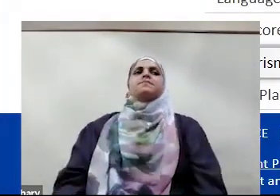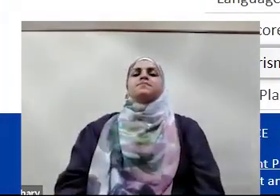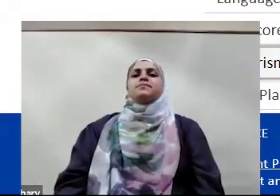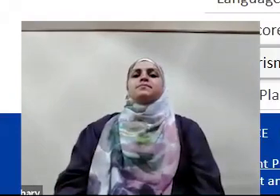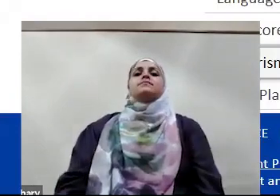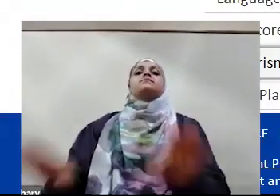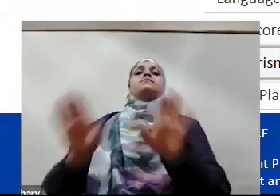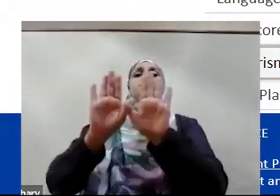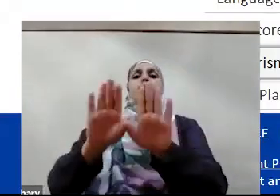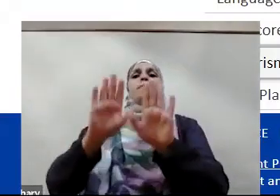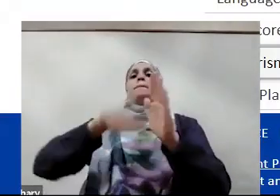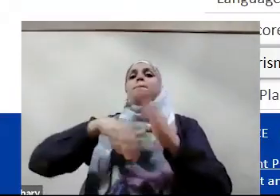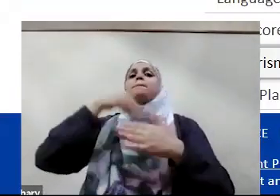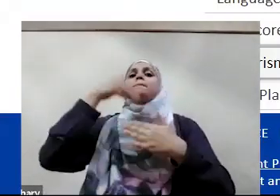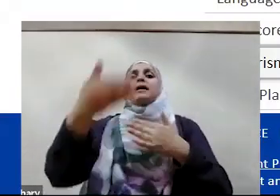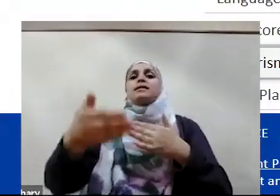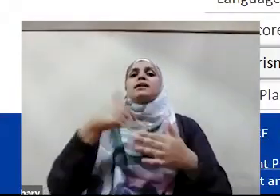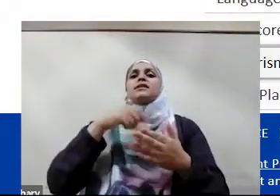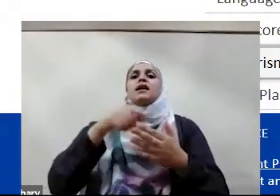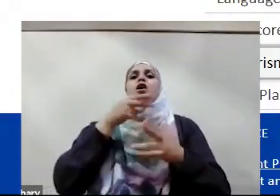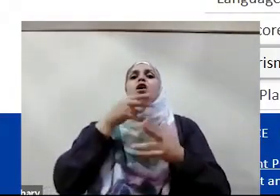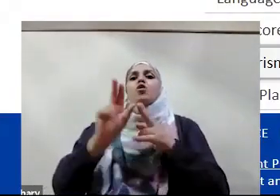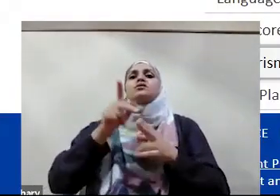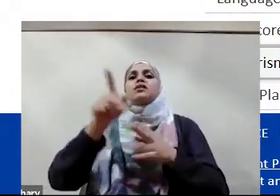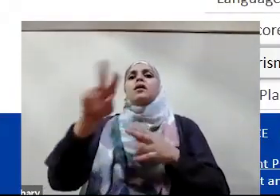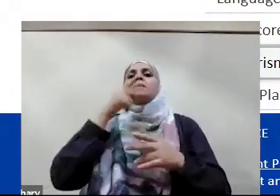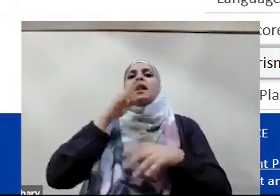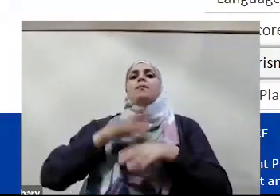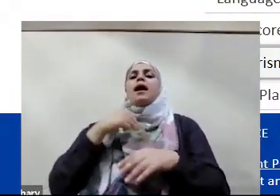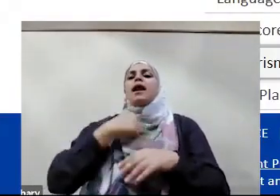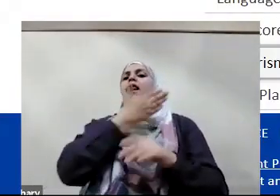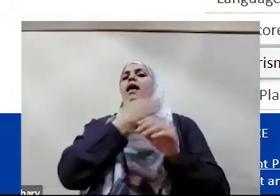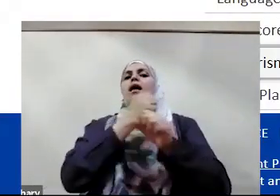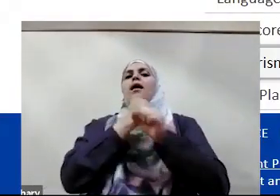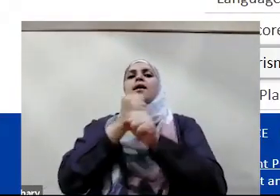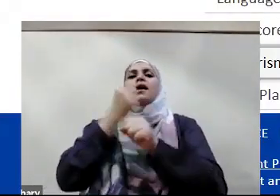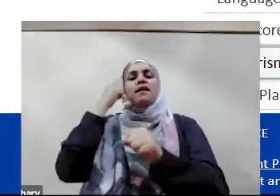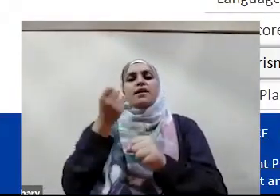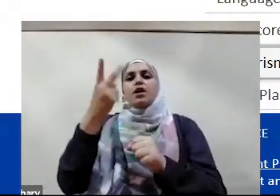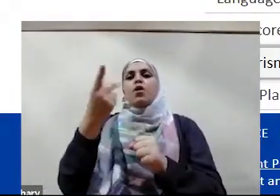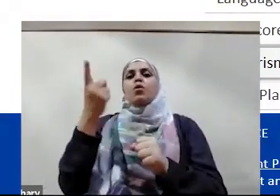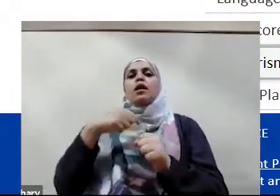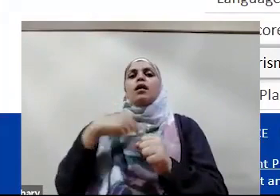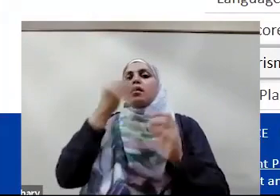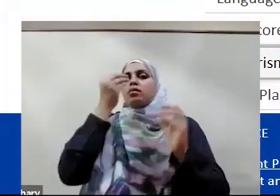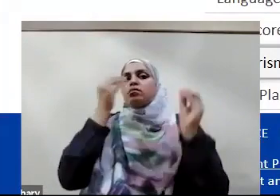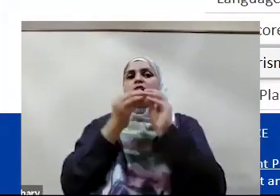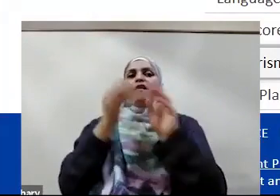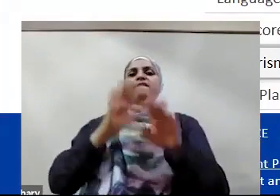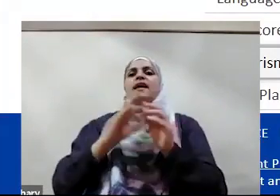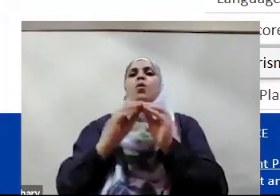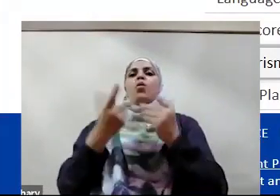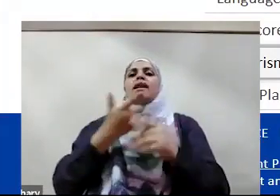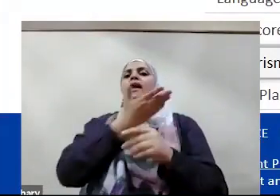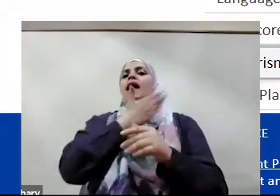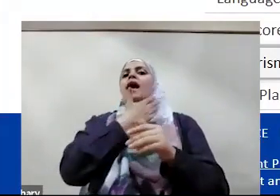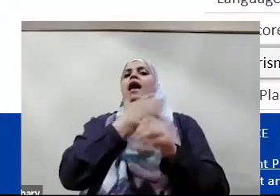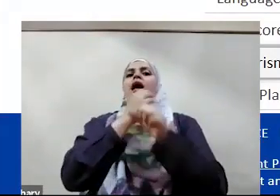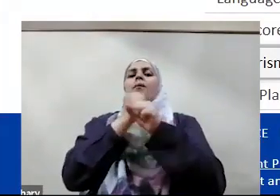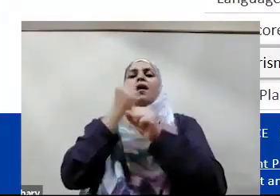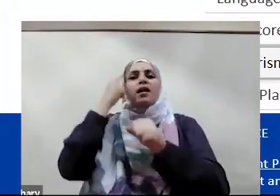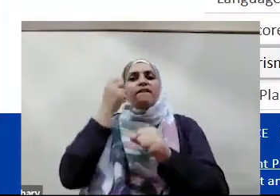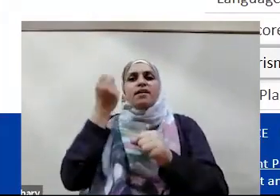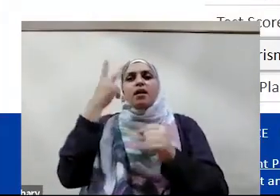بعد كده بياخدني لجزء عن الأمانة الفكرية، وبيعرفكوا عن إيه أمانة فكرية، بيعرفكوا